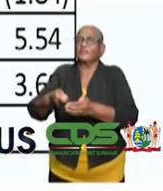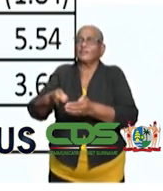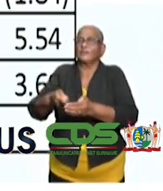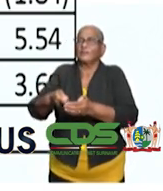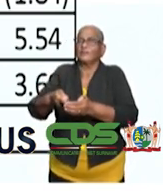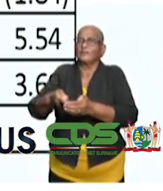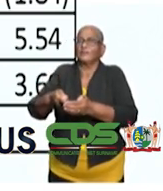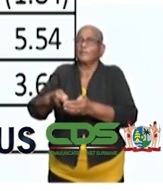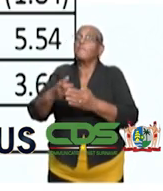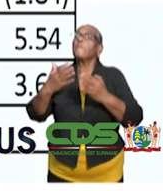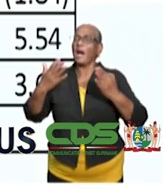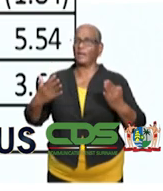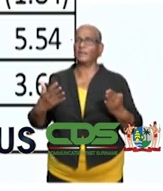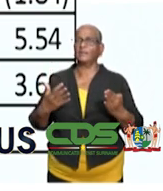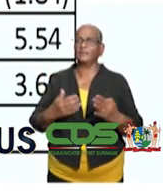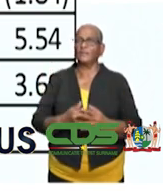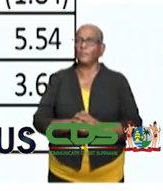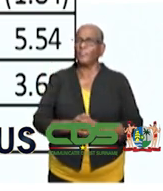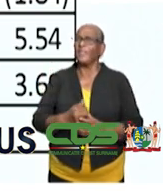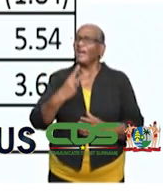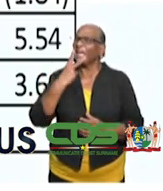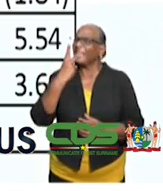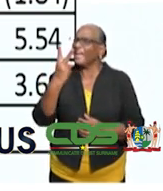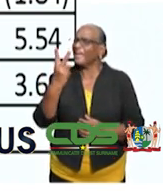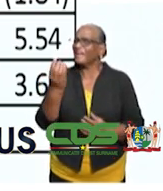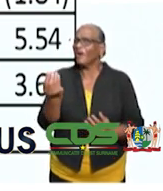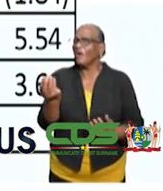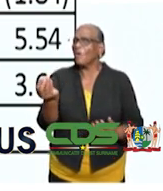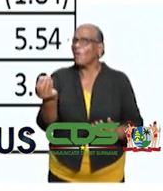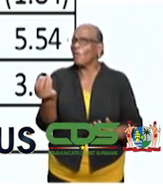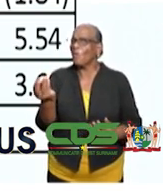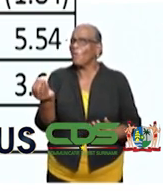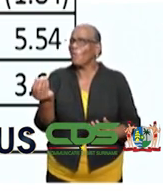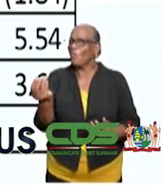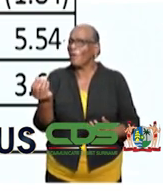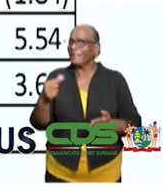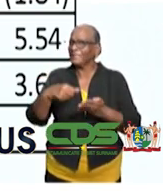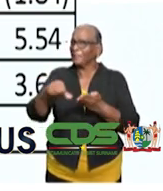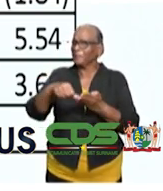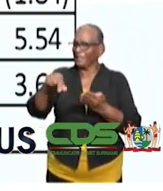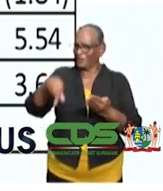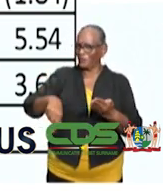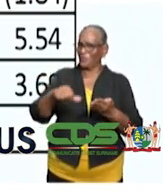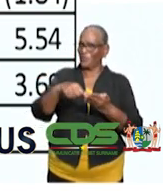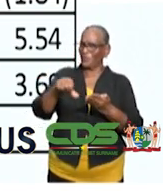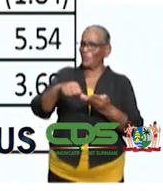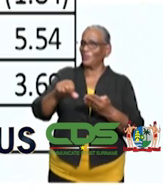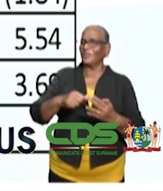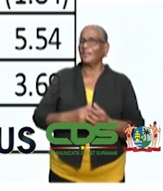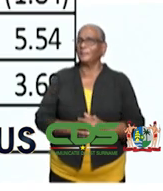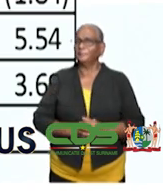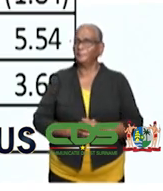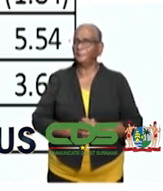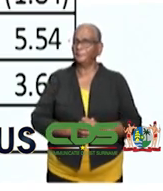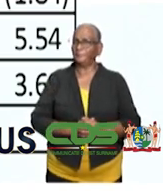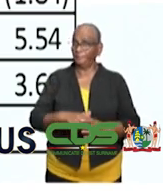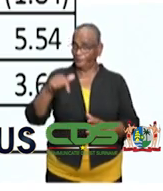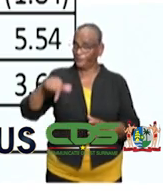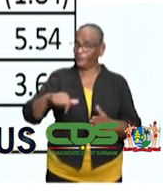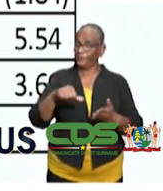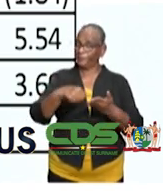Maar kijk naar de tarieven die thans dus kolom TH, gehanteerd